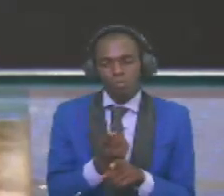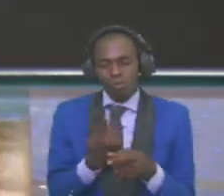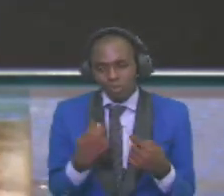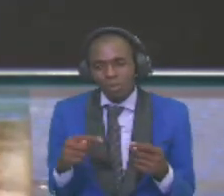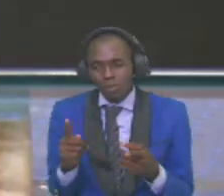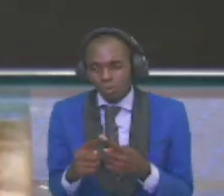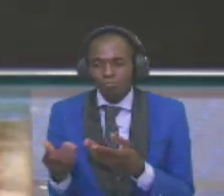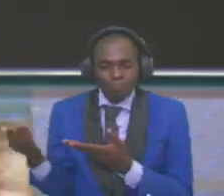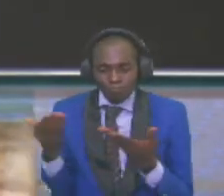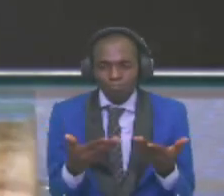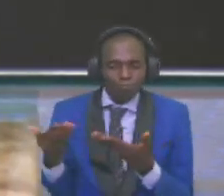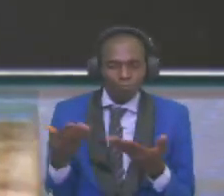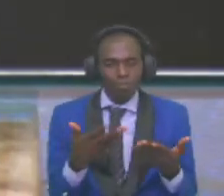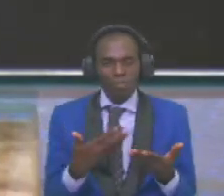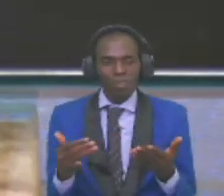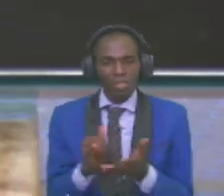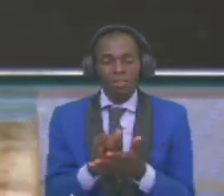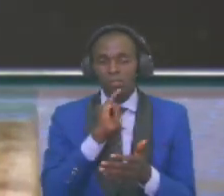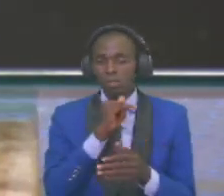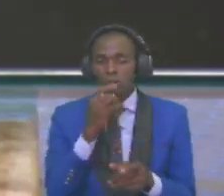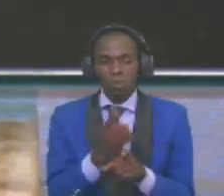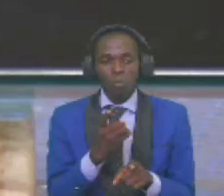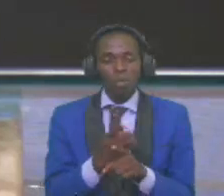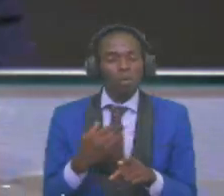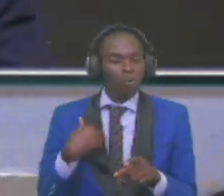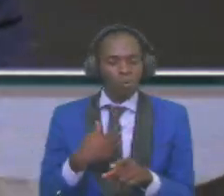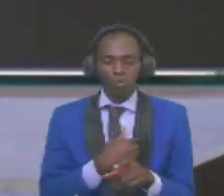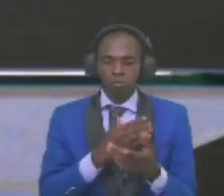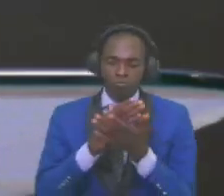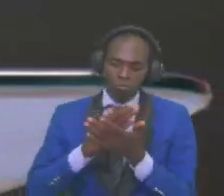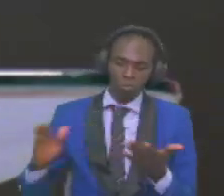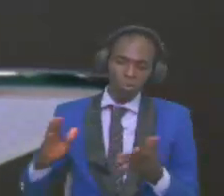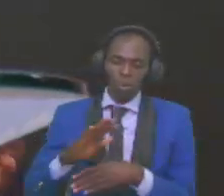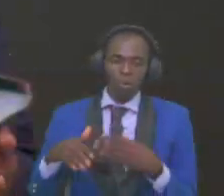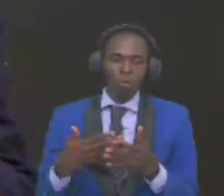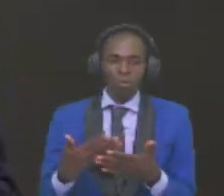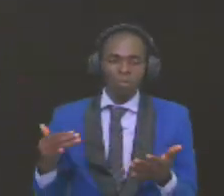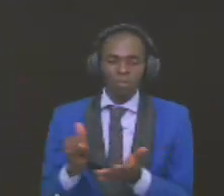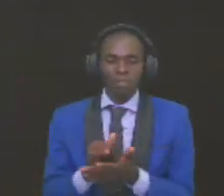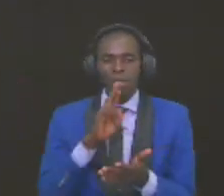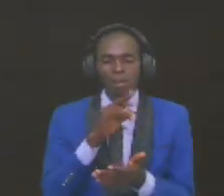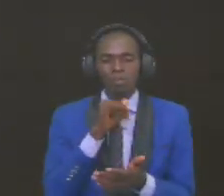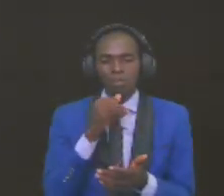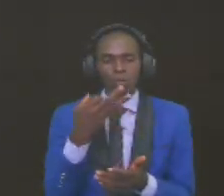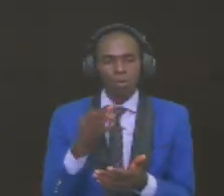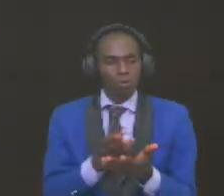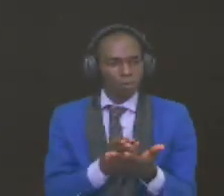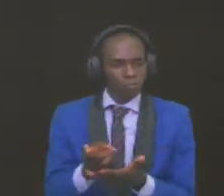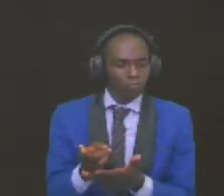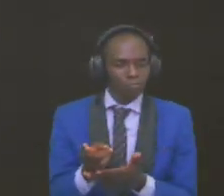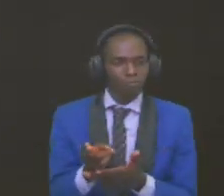essayant de phase iib fier les choses nous rejettons les choses auront toutefois à sucre et